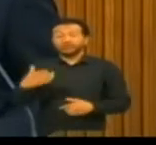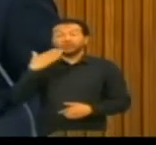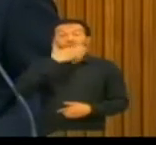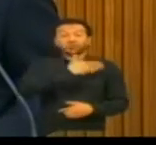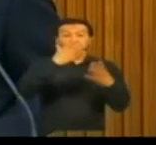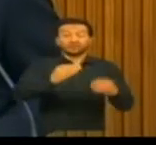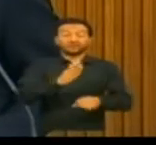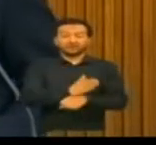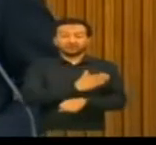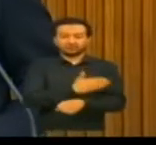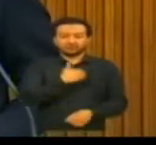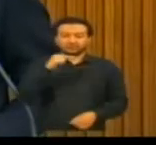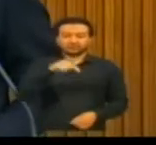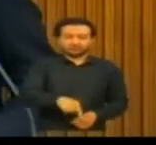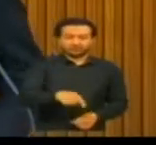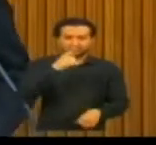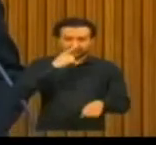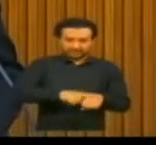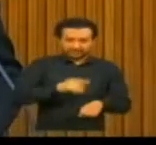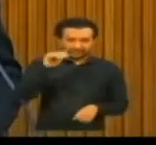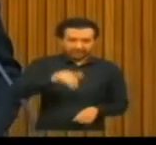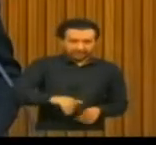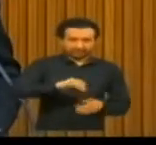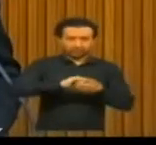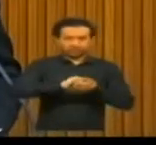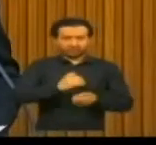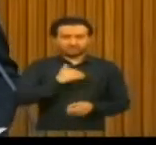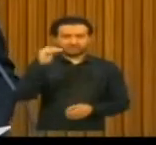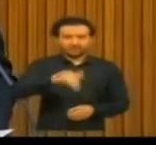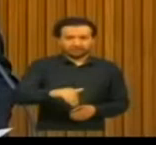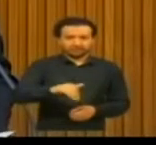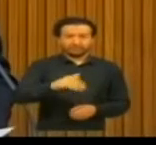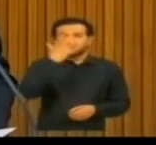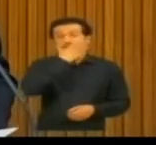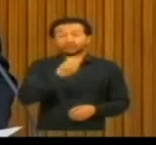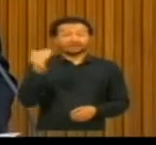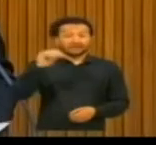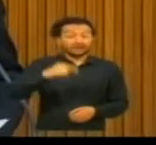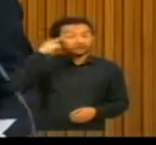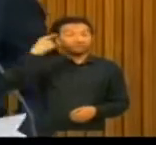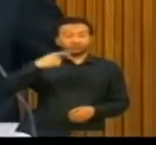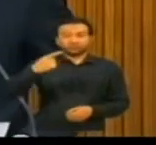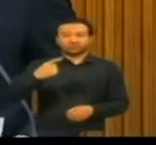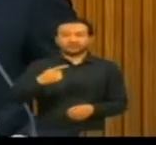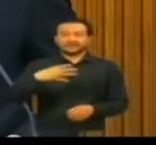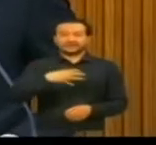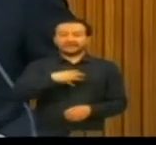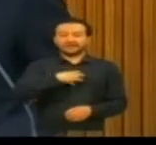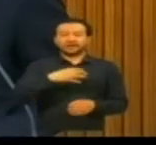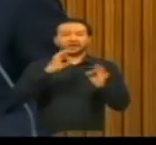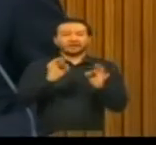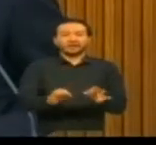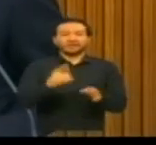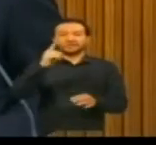tutan vatandaş, ya ben buraya ibadete mi geldim, dostluğa mı geldim, güzelliğe mi geldim diye düşünürken kendisini adeta